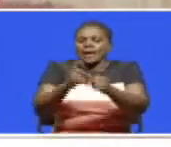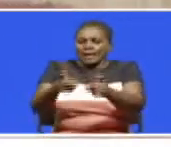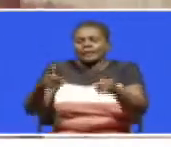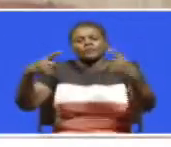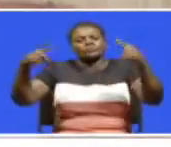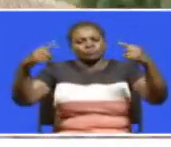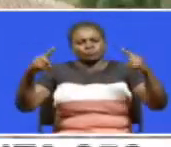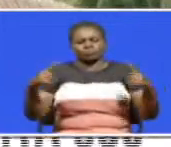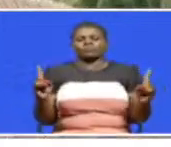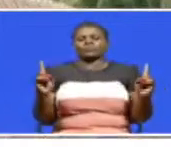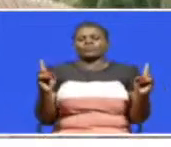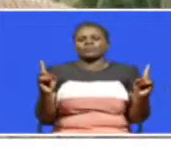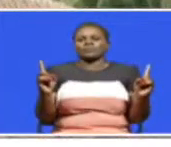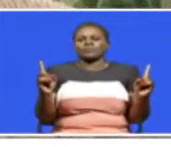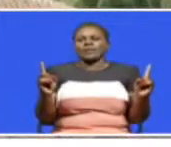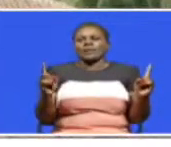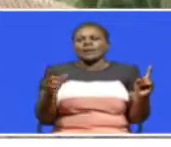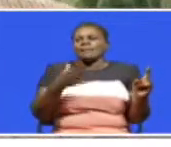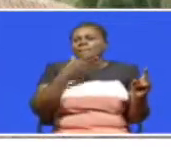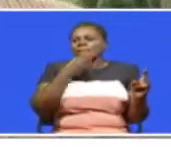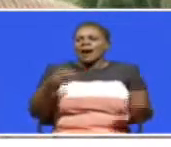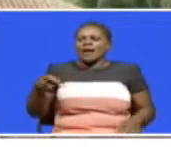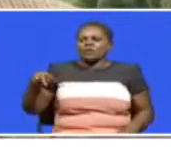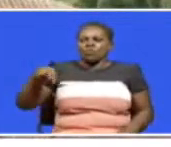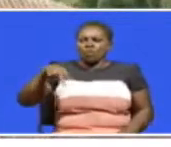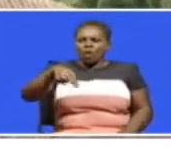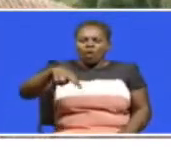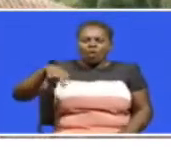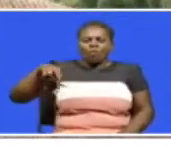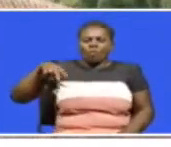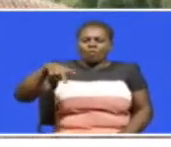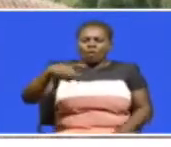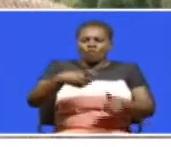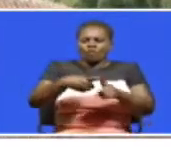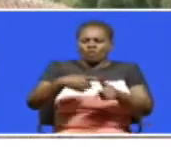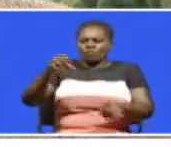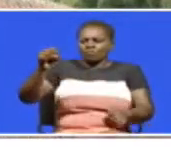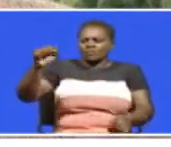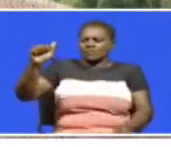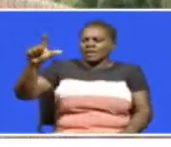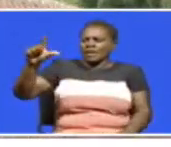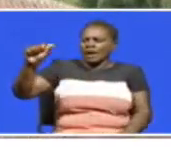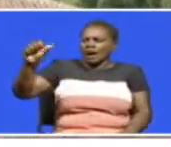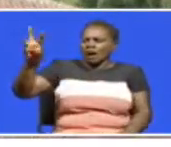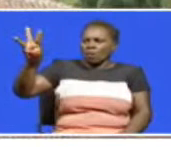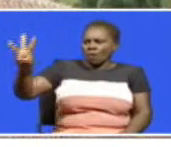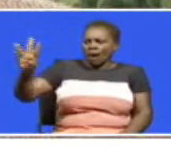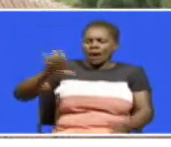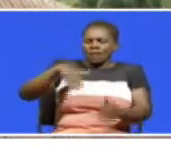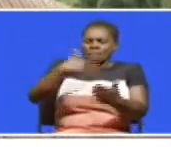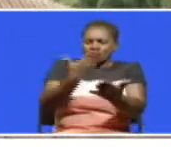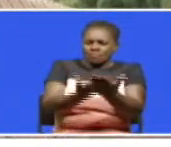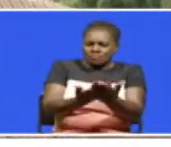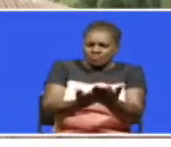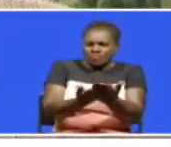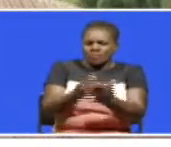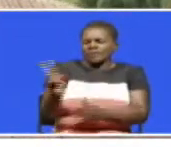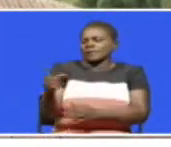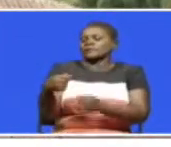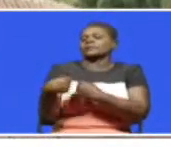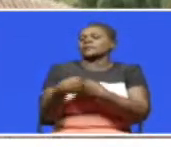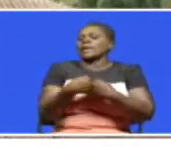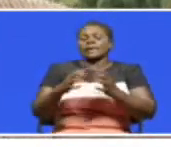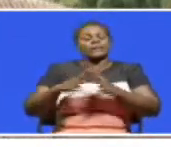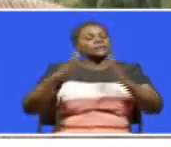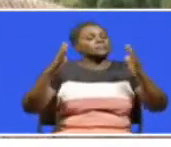sawa itaonekana. Kama mzee ameamua kutembea all the way kutoka Salawa mpaka Nairobi, it is a big